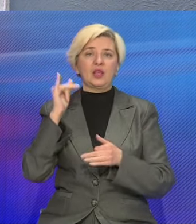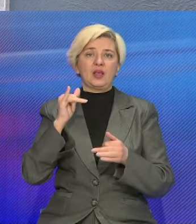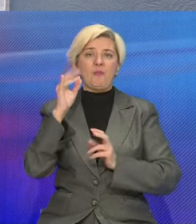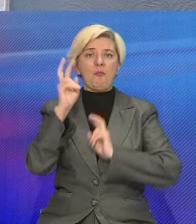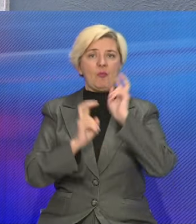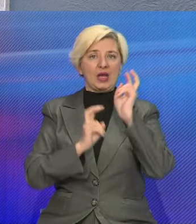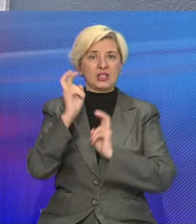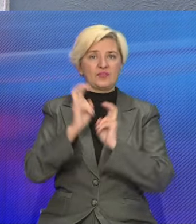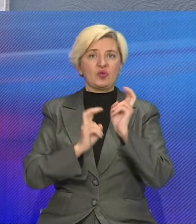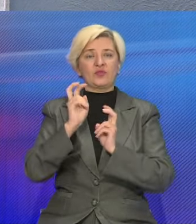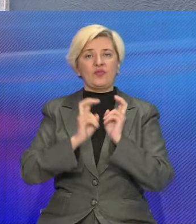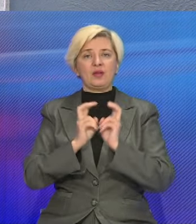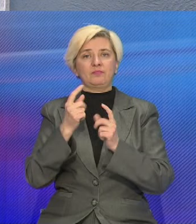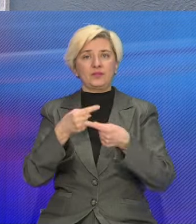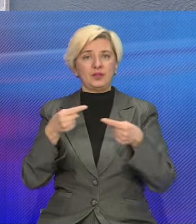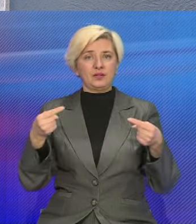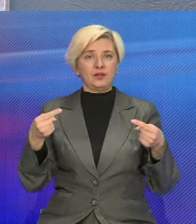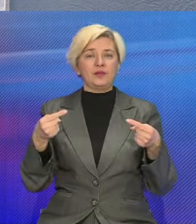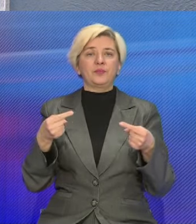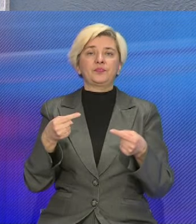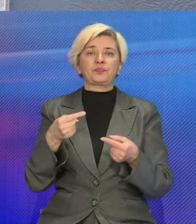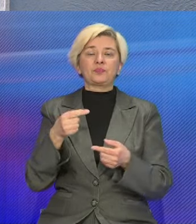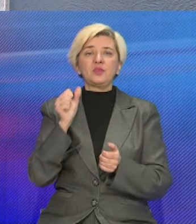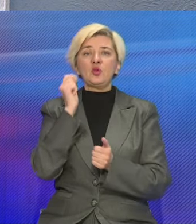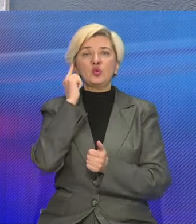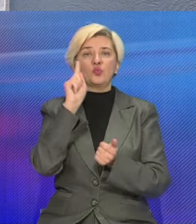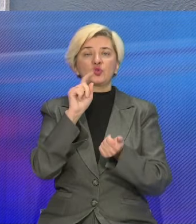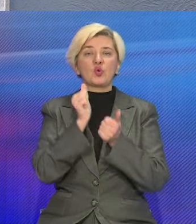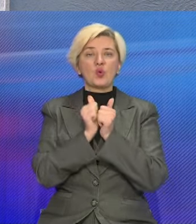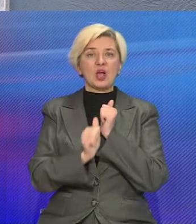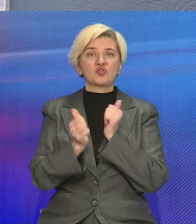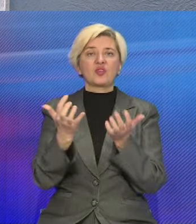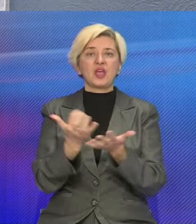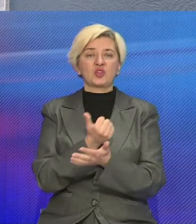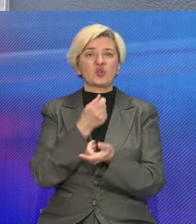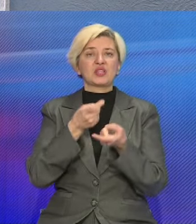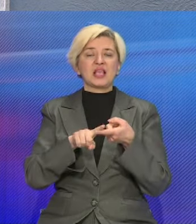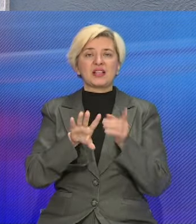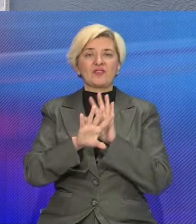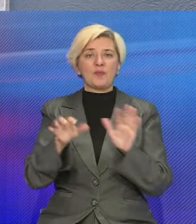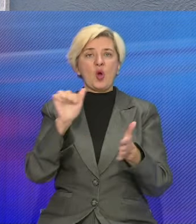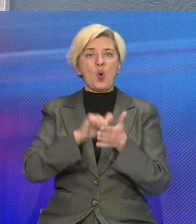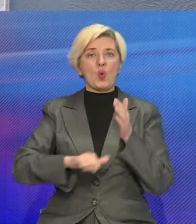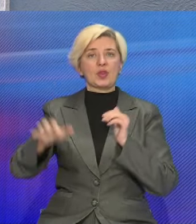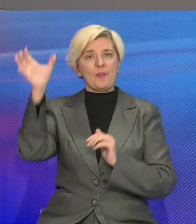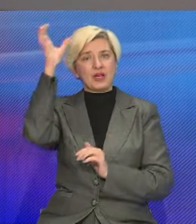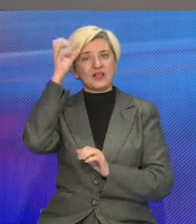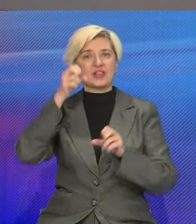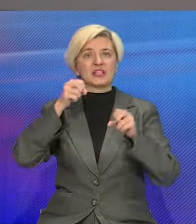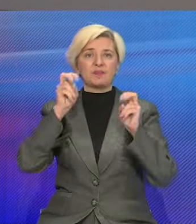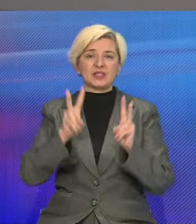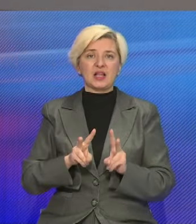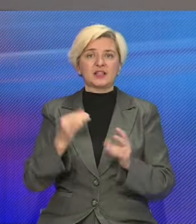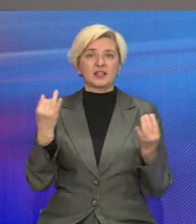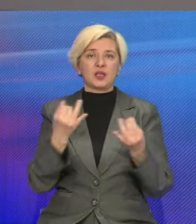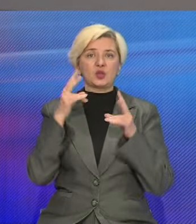або сільського хозяйства. Я думаю, що кожен знайдет независимості від образування і специальності для себе інтересну тему. Мені,